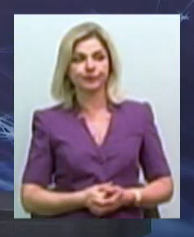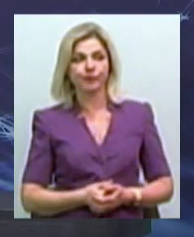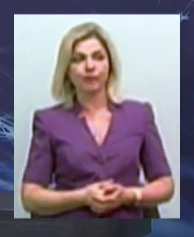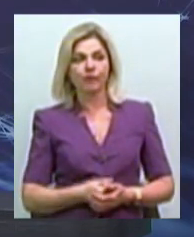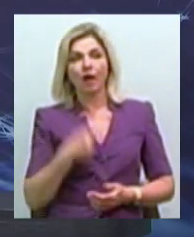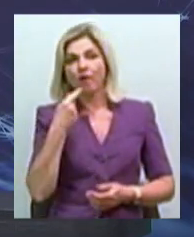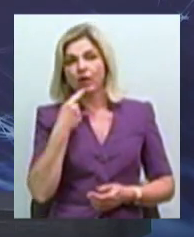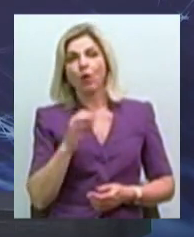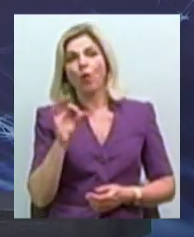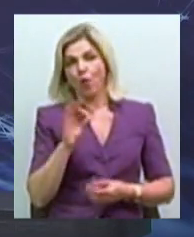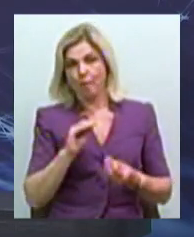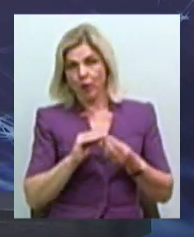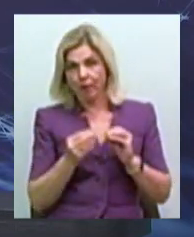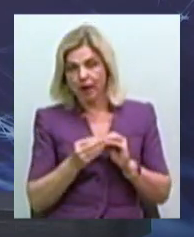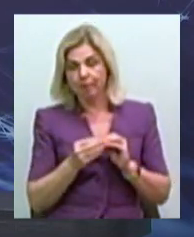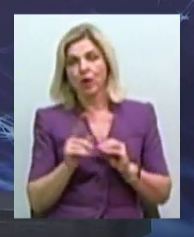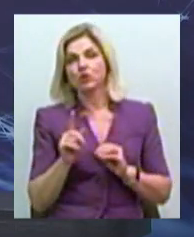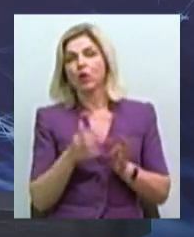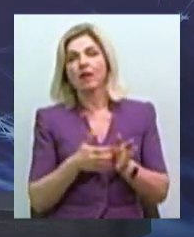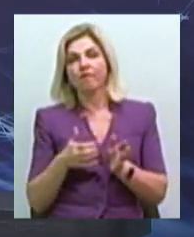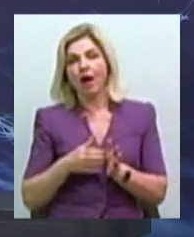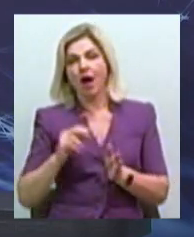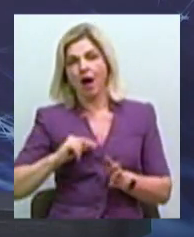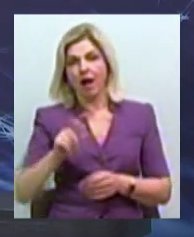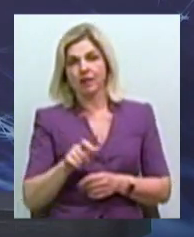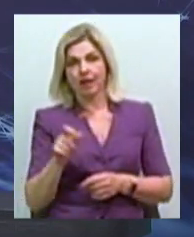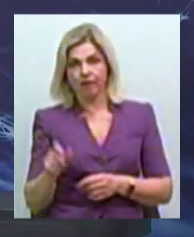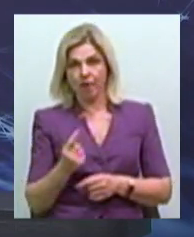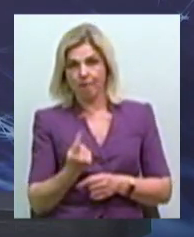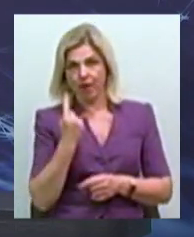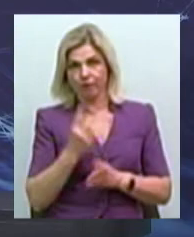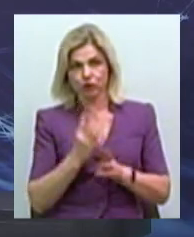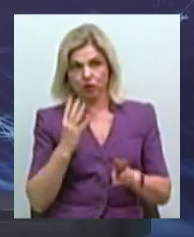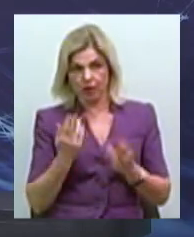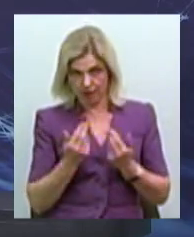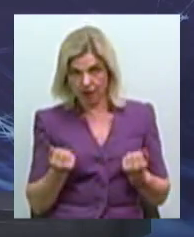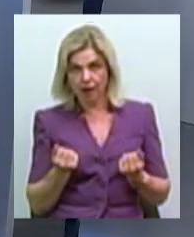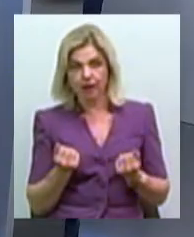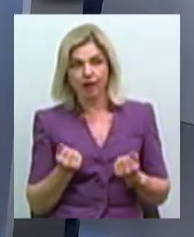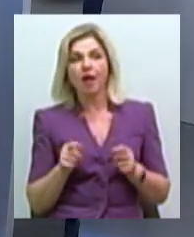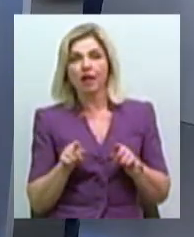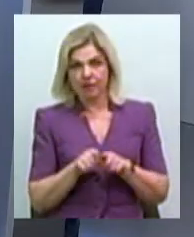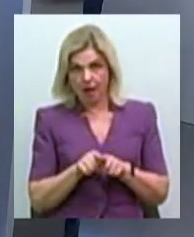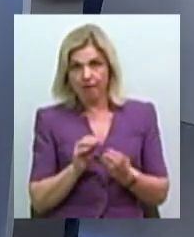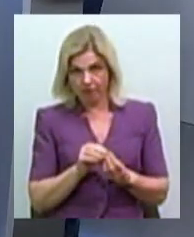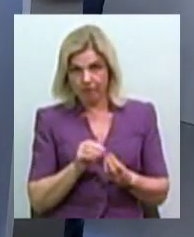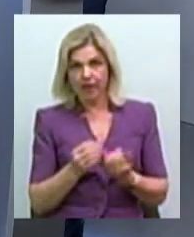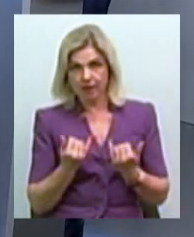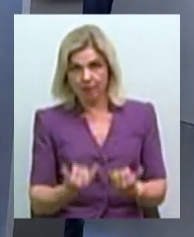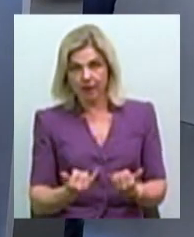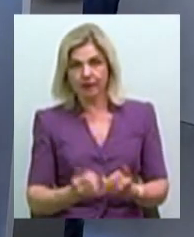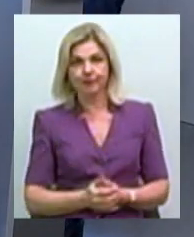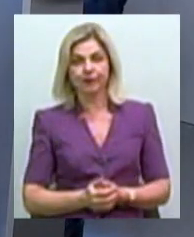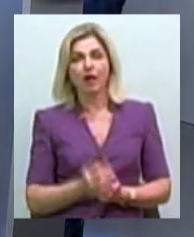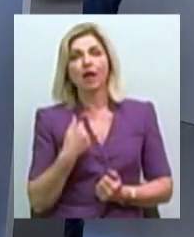озвучується проблема, що не вистачає кадрів, в першу чергу, так? Так само і тепер? Ну, я думаю, нічого